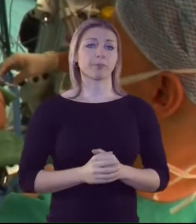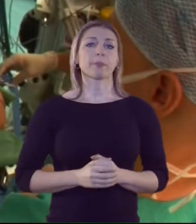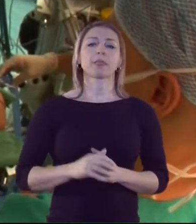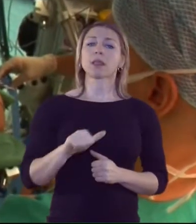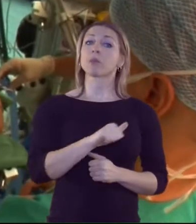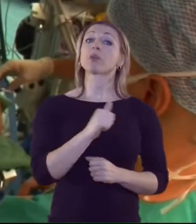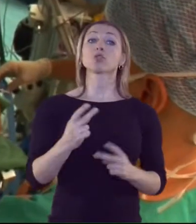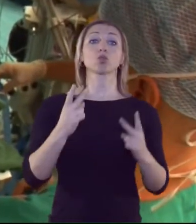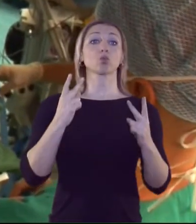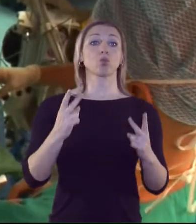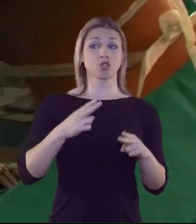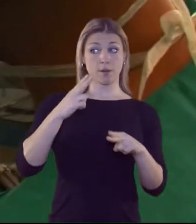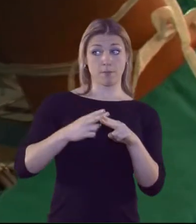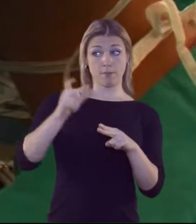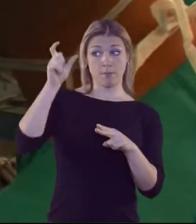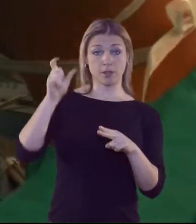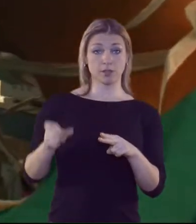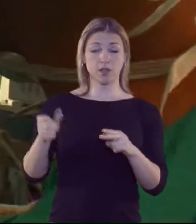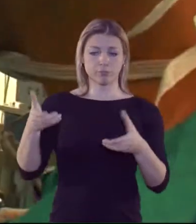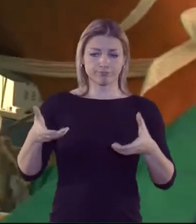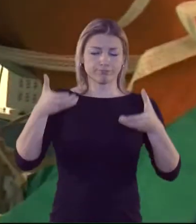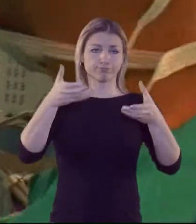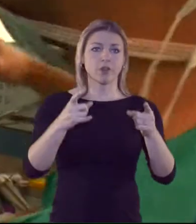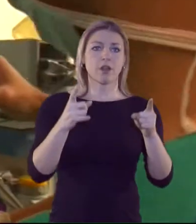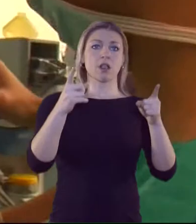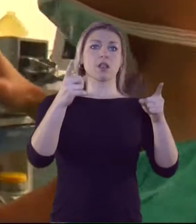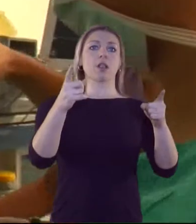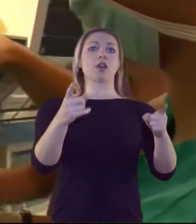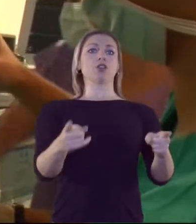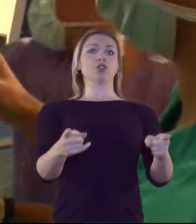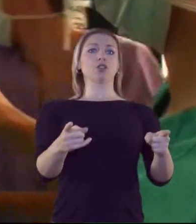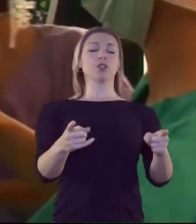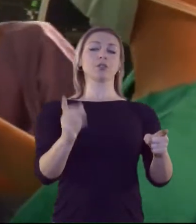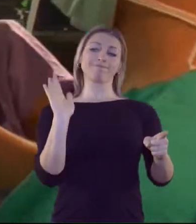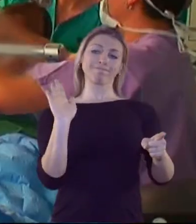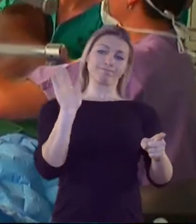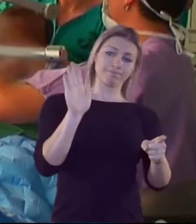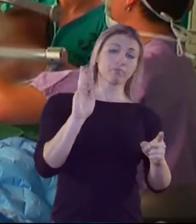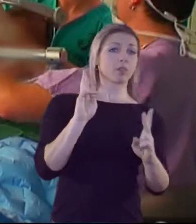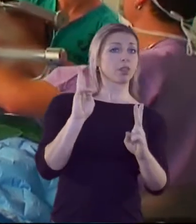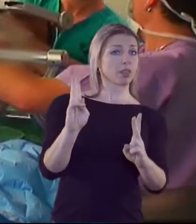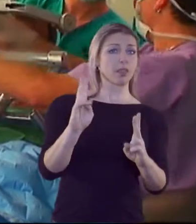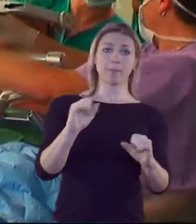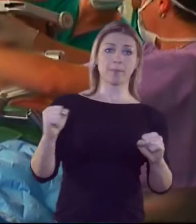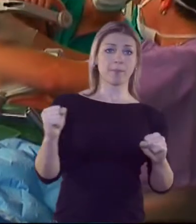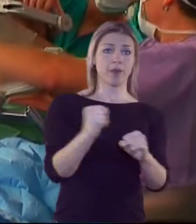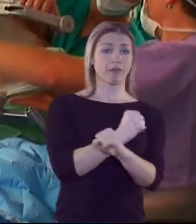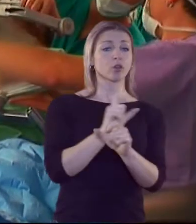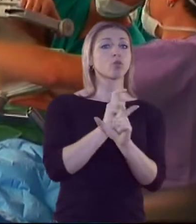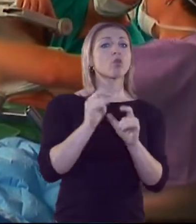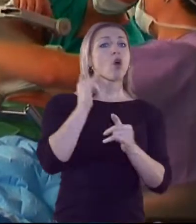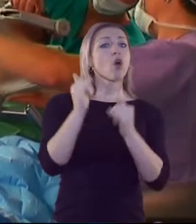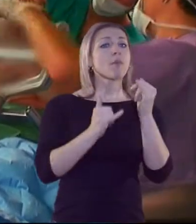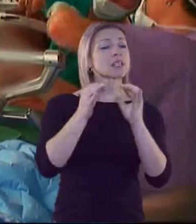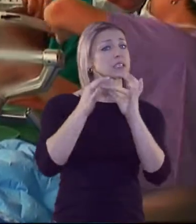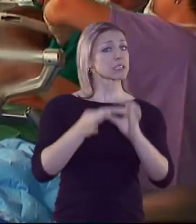Nejprve je nutné uložit pacienta do konečné polohy, ve které bude probíhat celý operační zákrok. Za pomoci celého týmu se hlava zafixuje